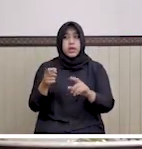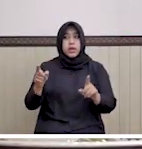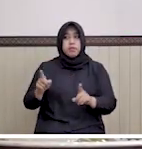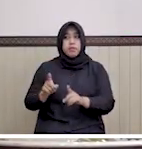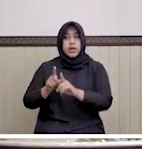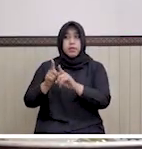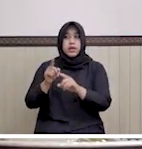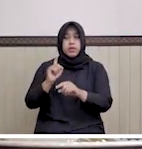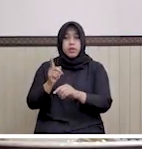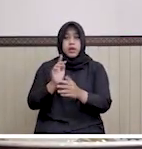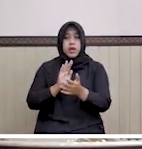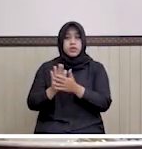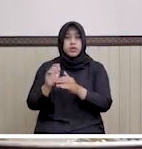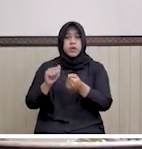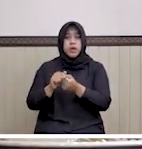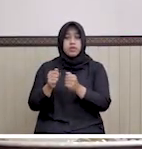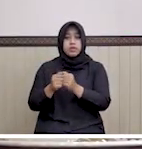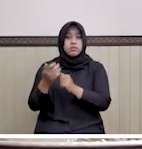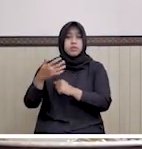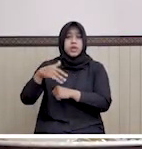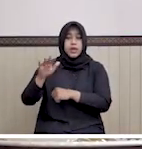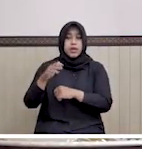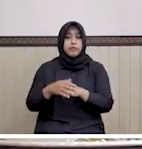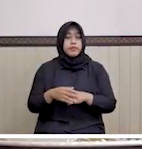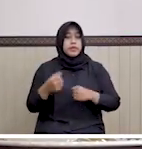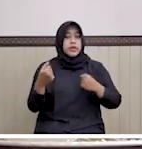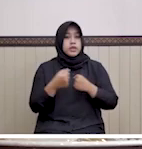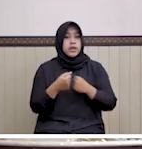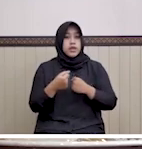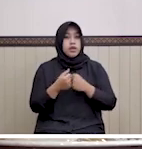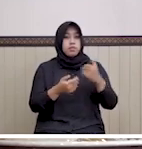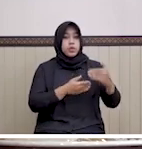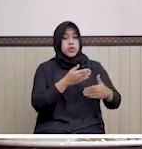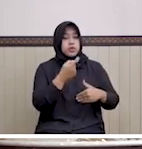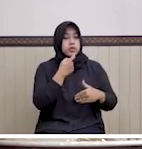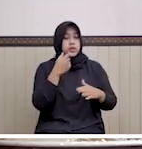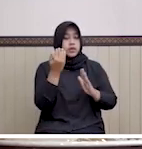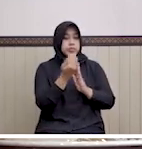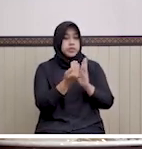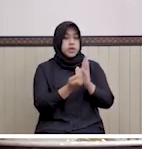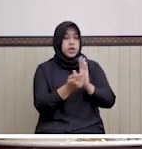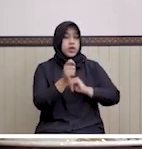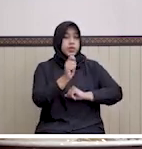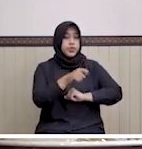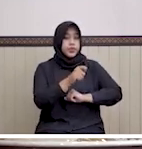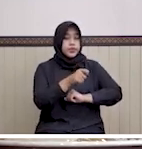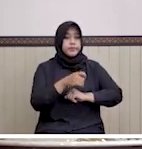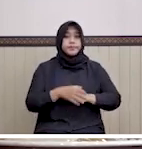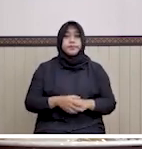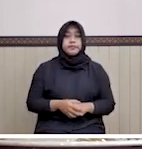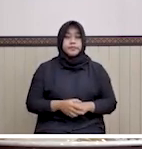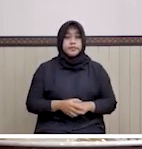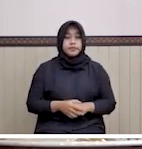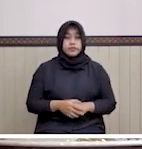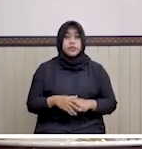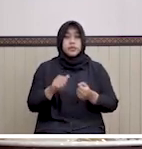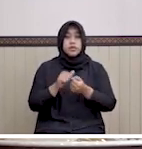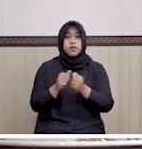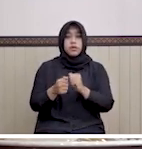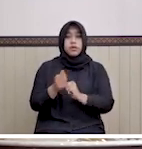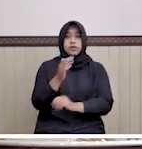tiba-tiba kasus menghilang tantangan ada terkait dengan kebijakan hukum untuk kasus